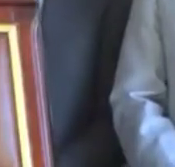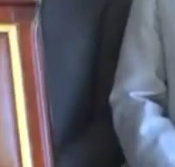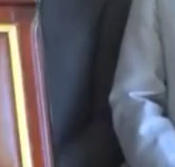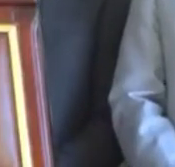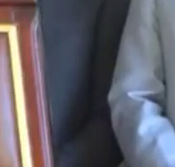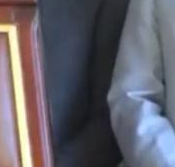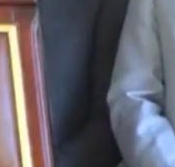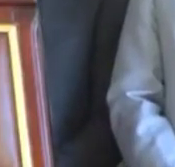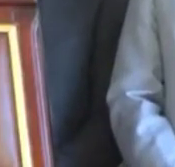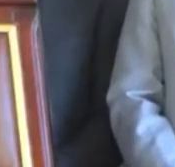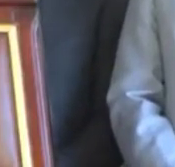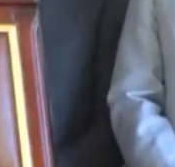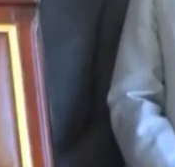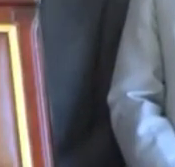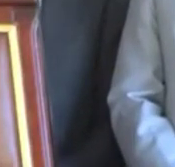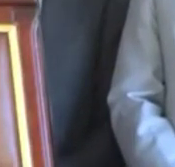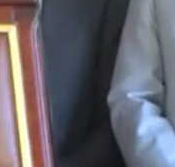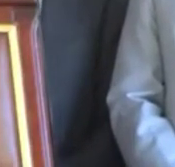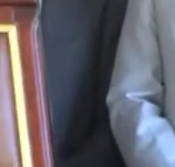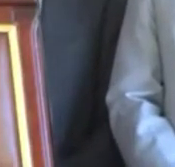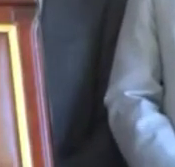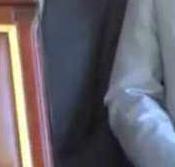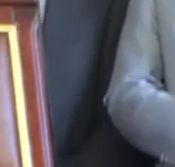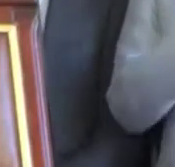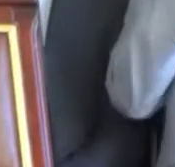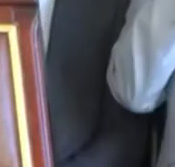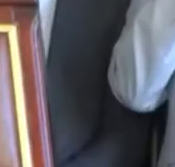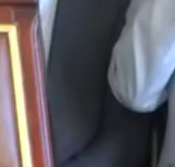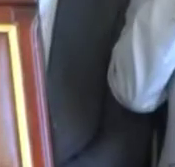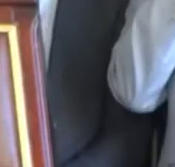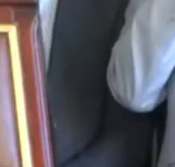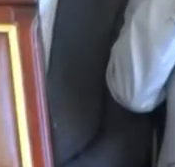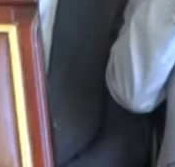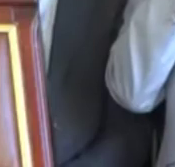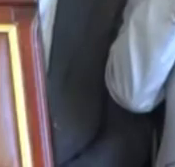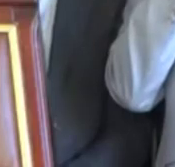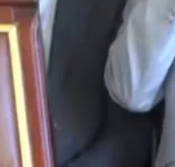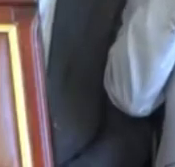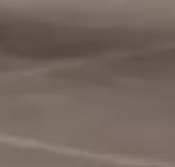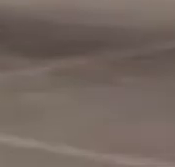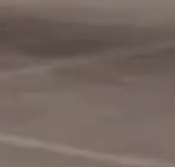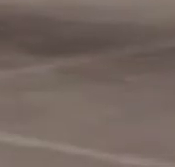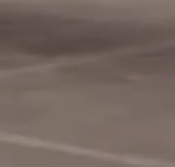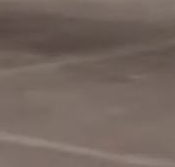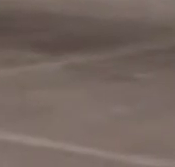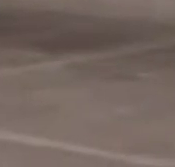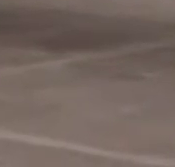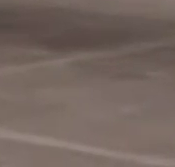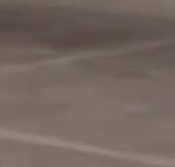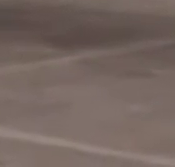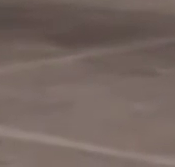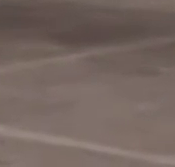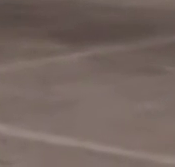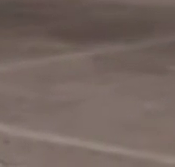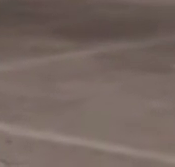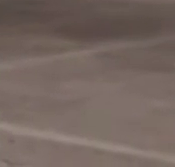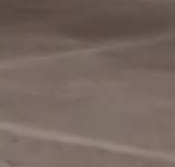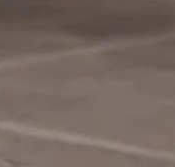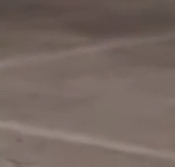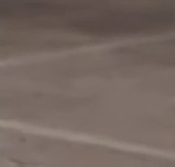Dans le mois de novembre, là, nous sommes là, je crois que tu as une inquiétude sur